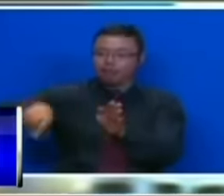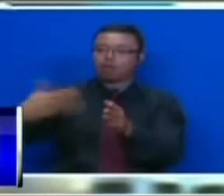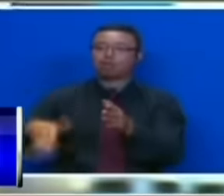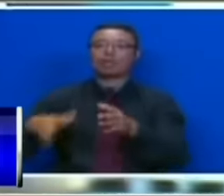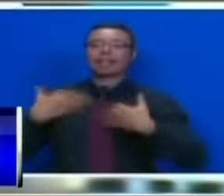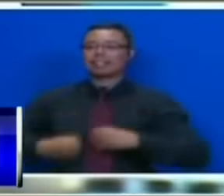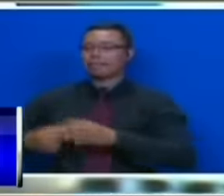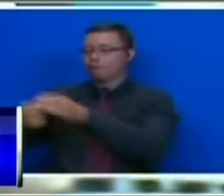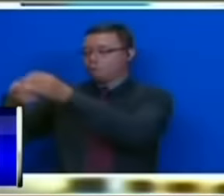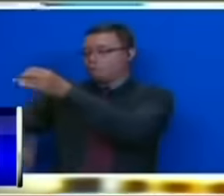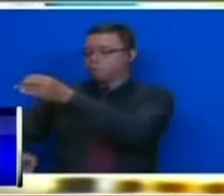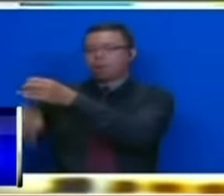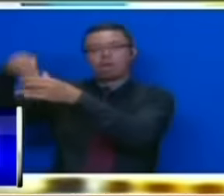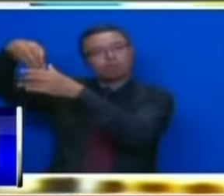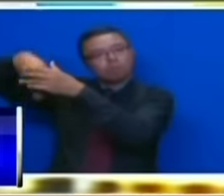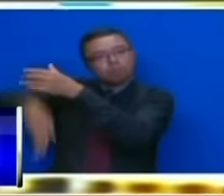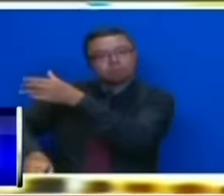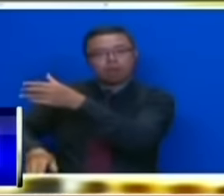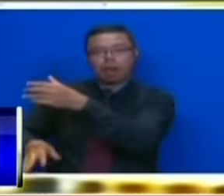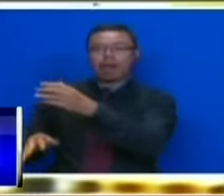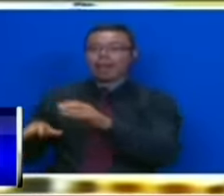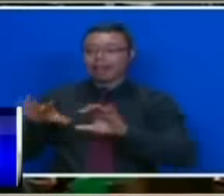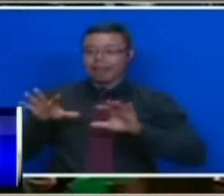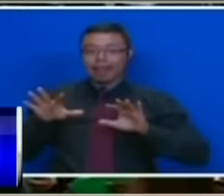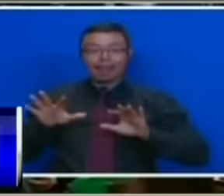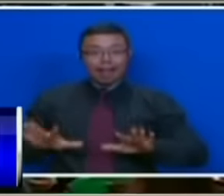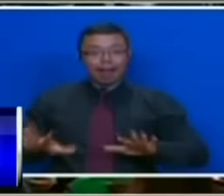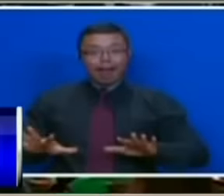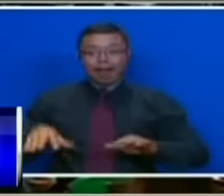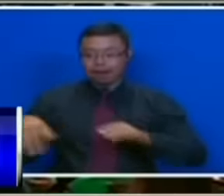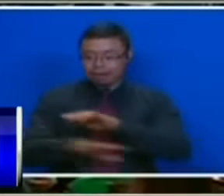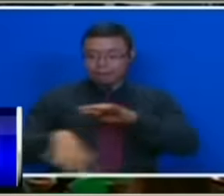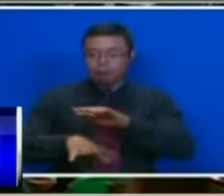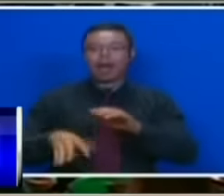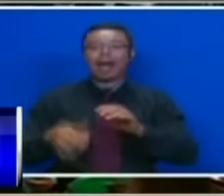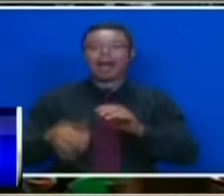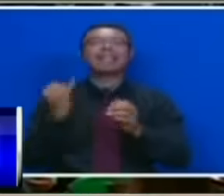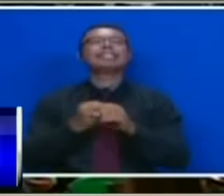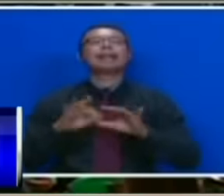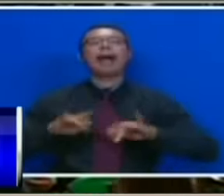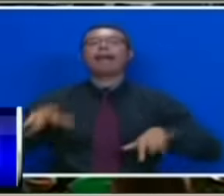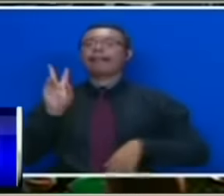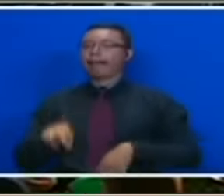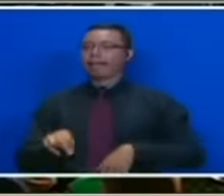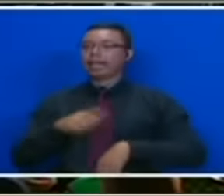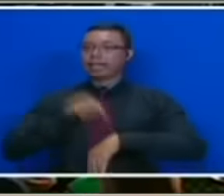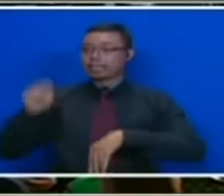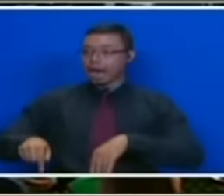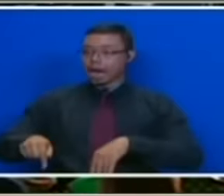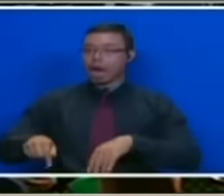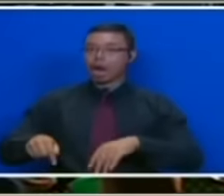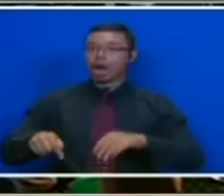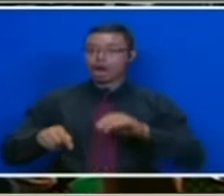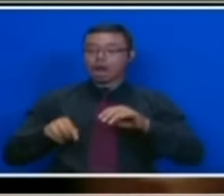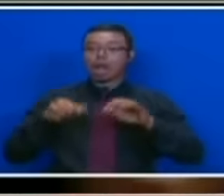lubang ke dalam sehingga tanah di bawah Jakarta berisi air kembali. Hari ini tanah di Jakarta makin